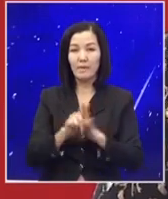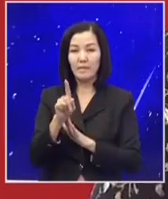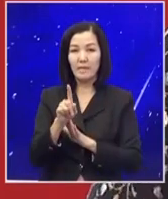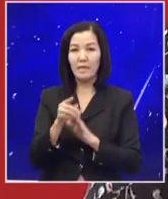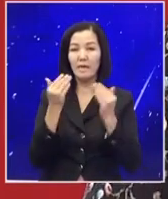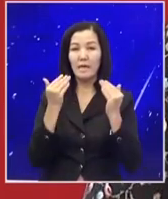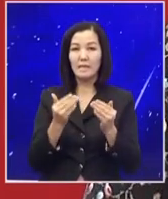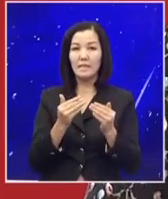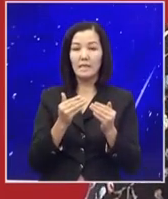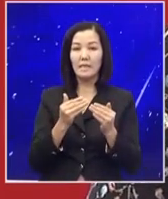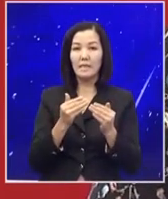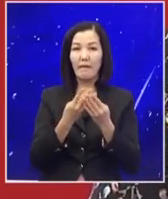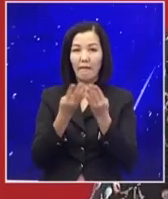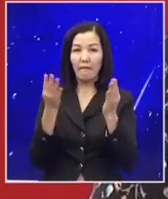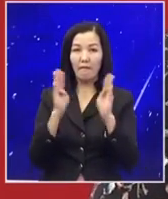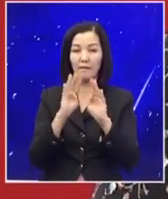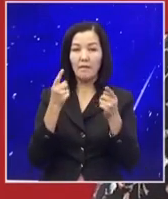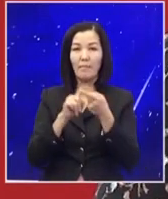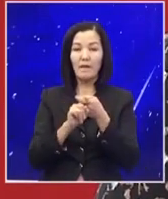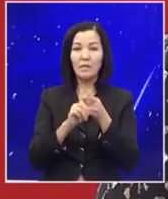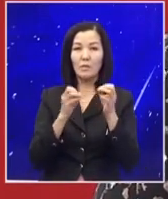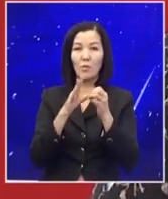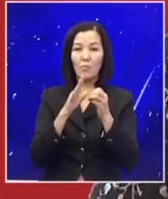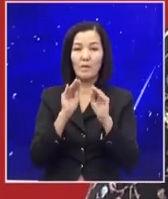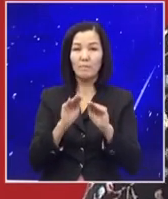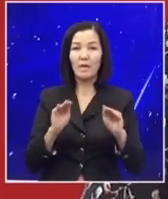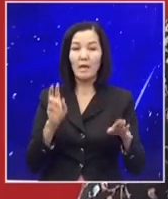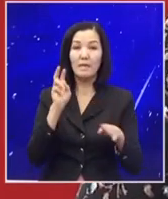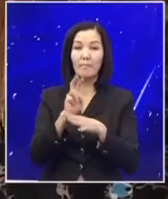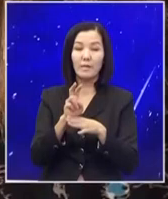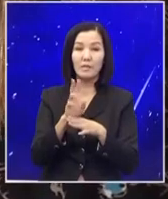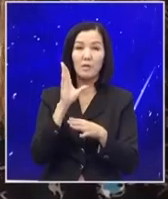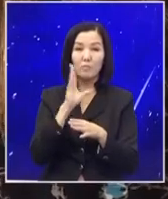бізде карантинге байланысты, бізде 15-ке толы ғана бала ғана.